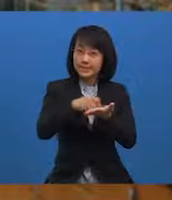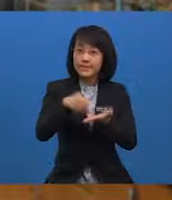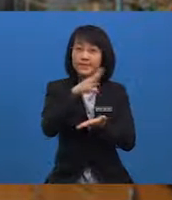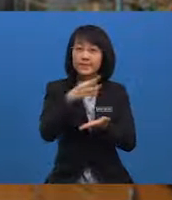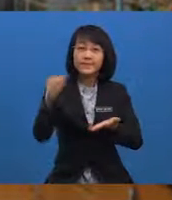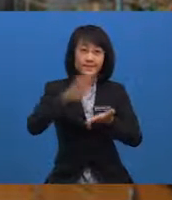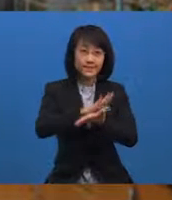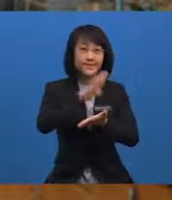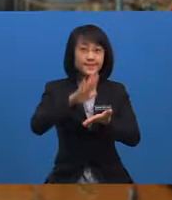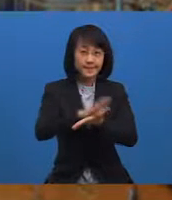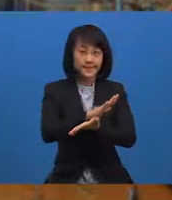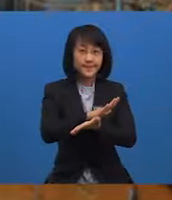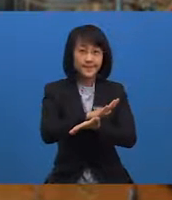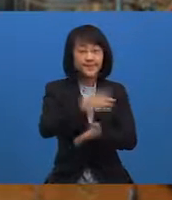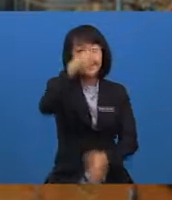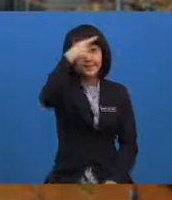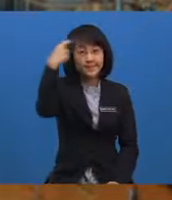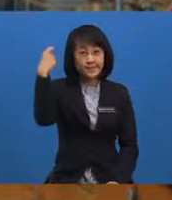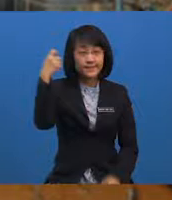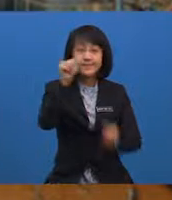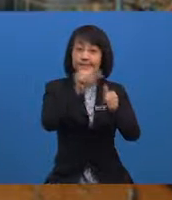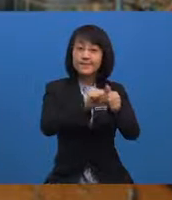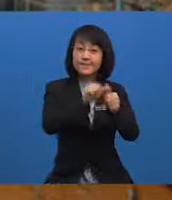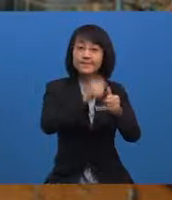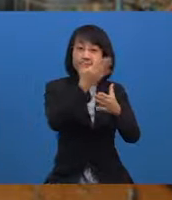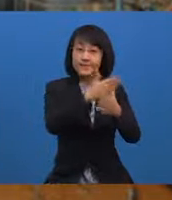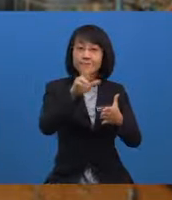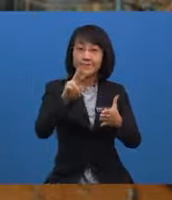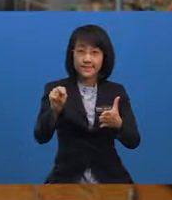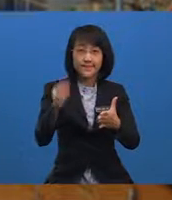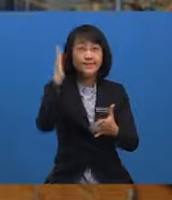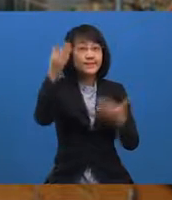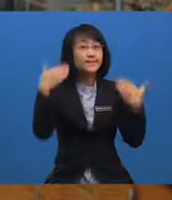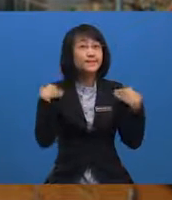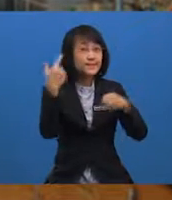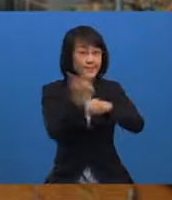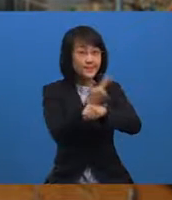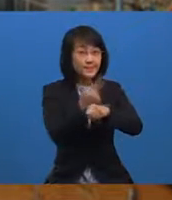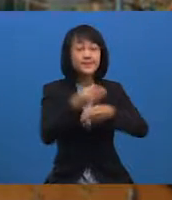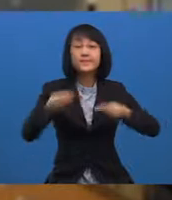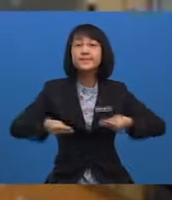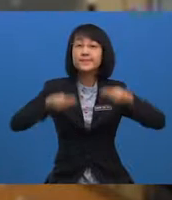kertas. Kerana setiap bahagian akan ada latihan diberikan.